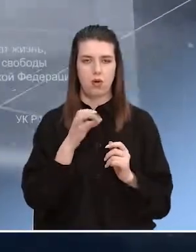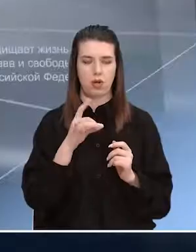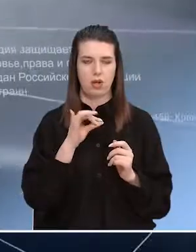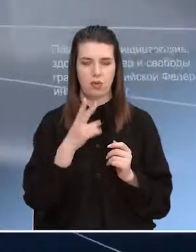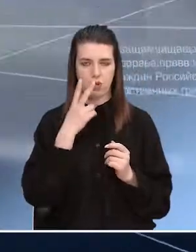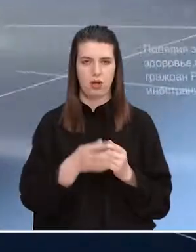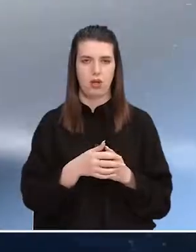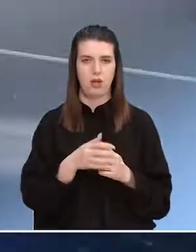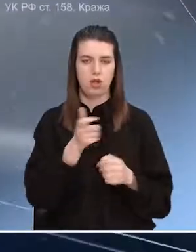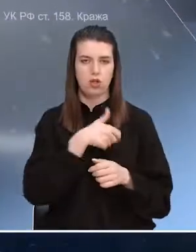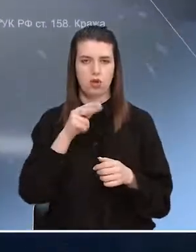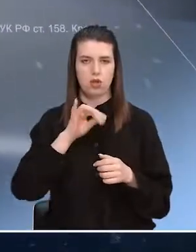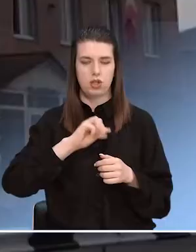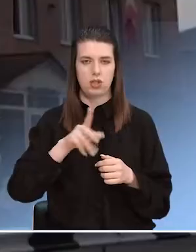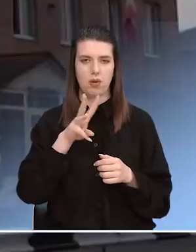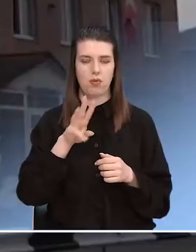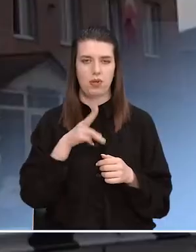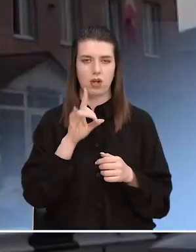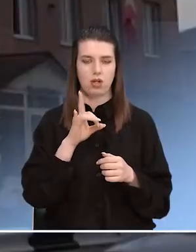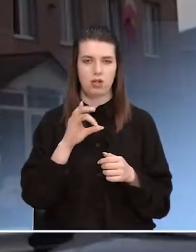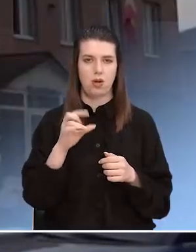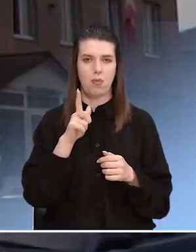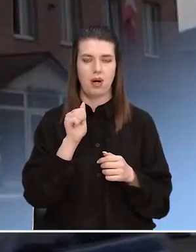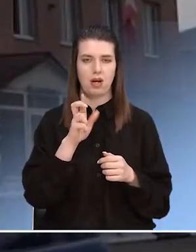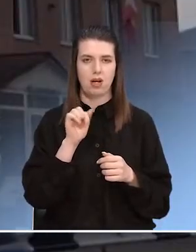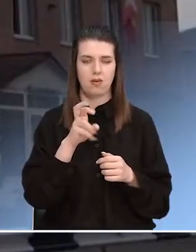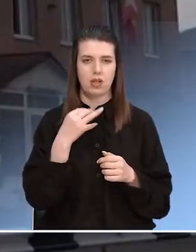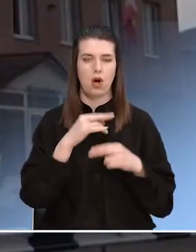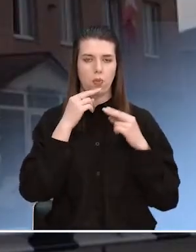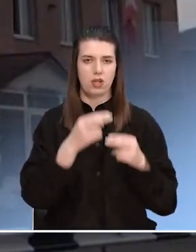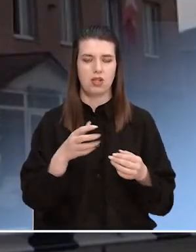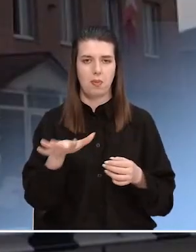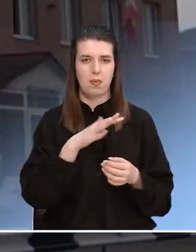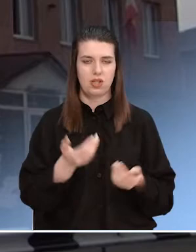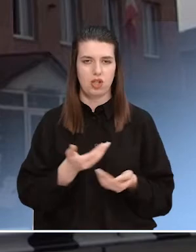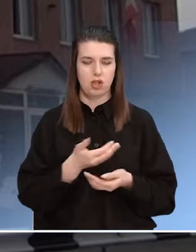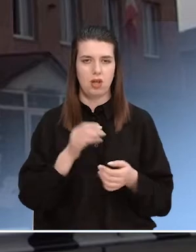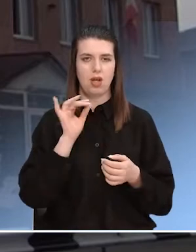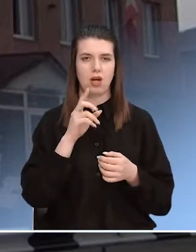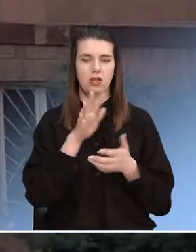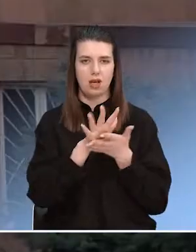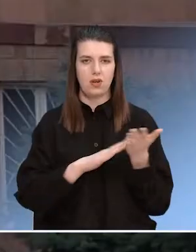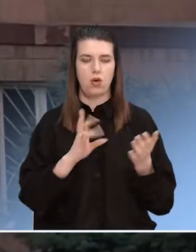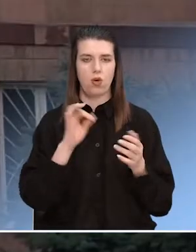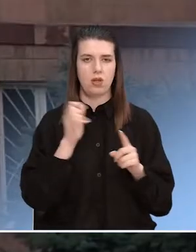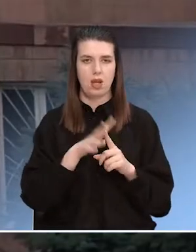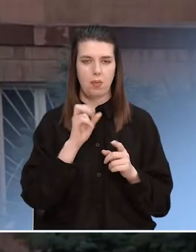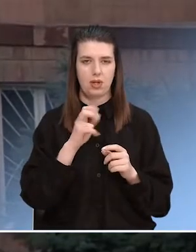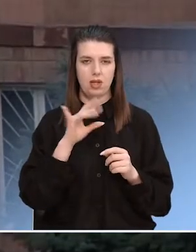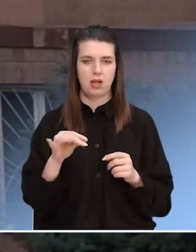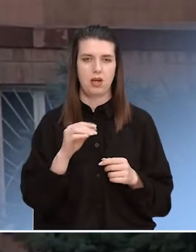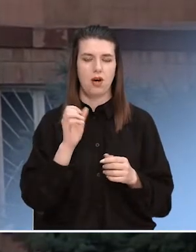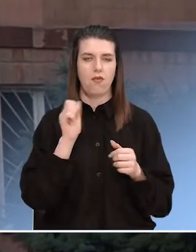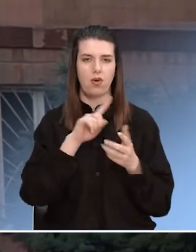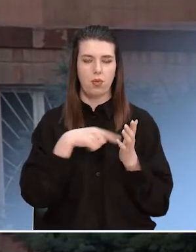моего коллеги василия горина дежурную часть отдела мвд россии по багаев скому району обратилась местная жительница с заявлением о